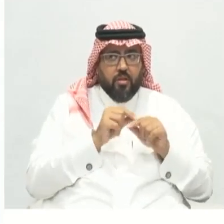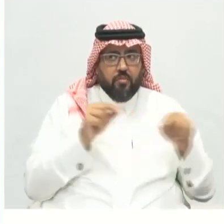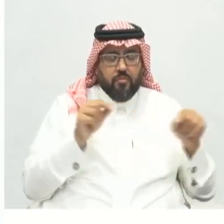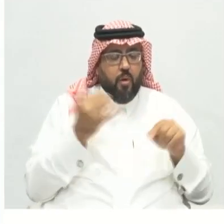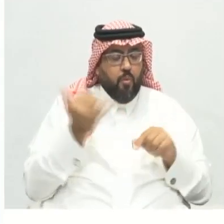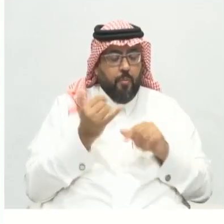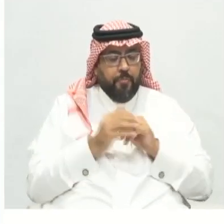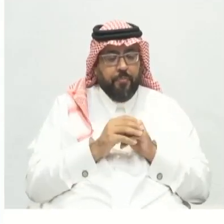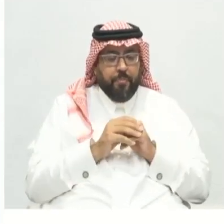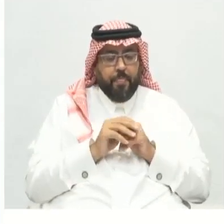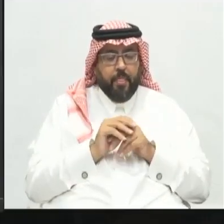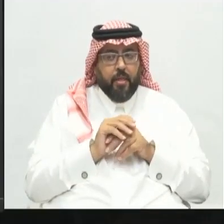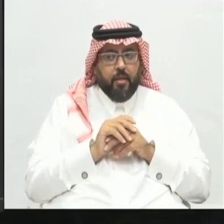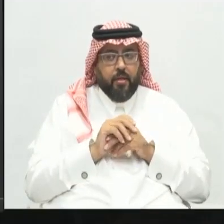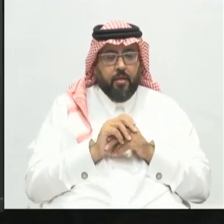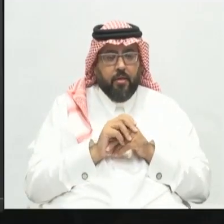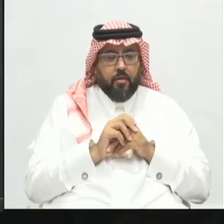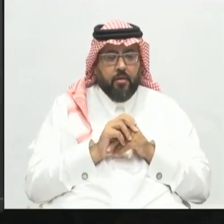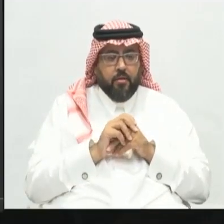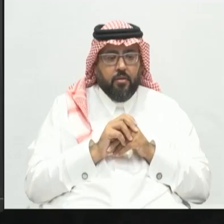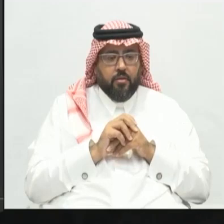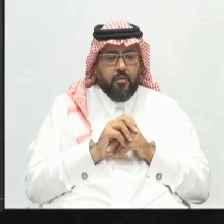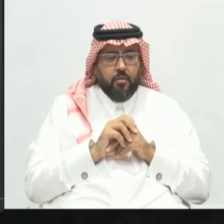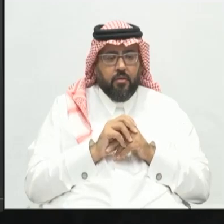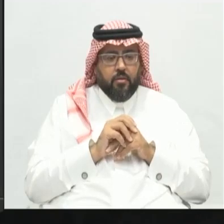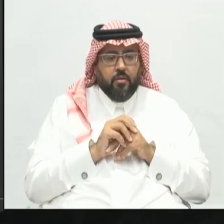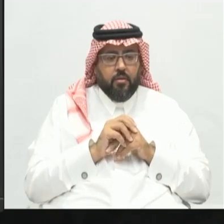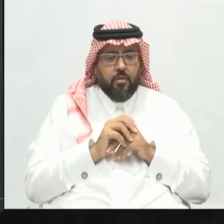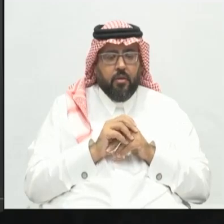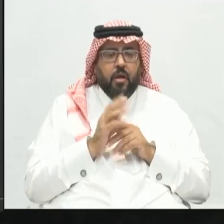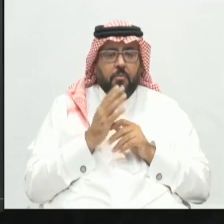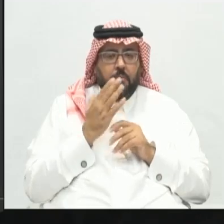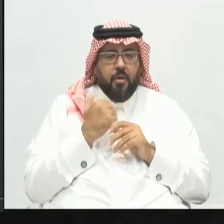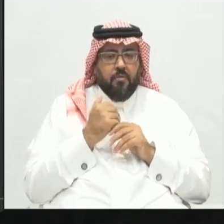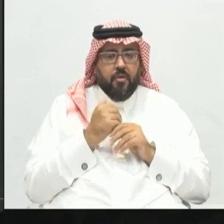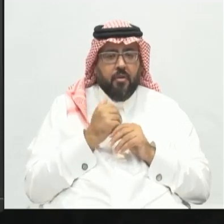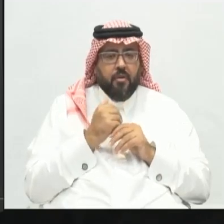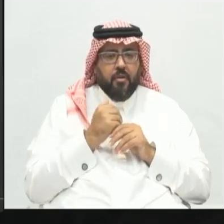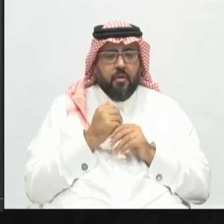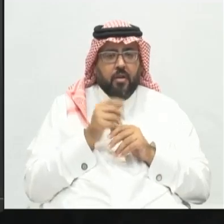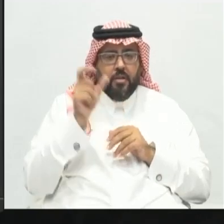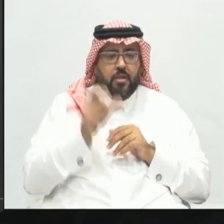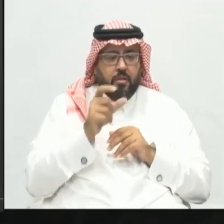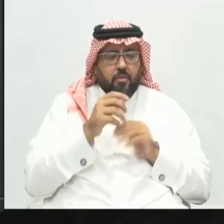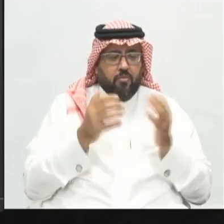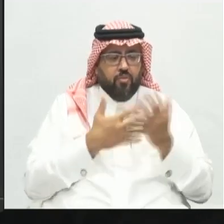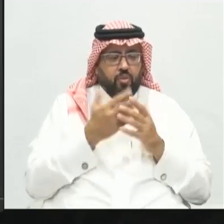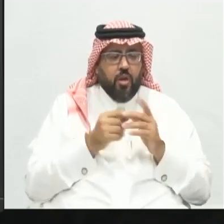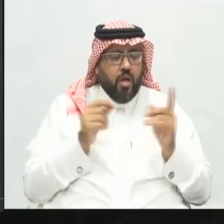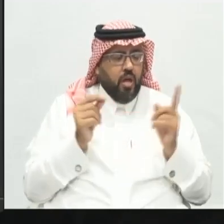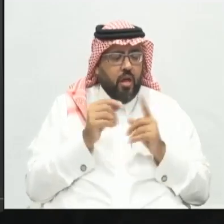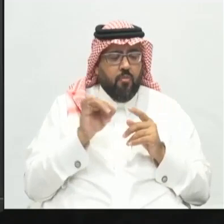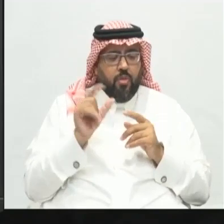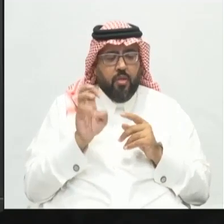مهمه اذا عدم تحديد الموعد فلن يستطيع اصحاب المشروع الوصول الى